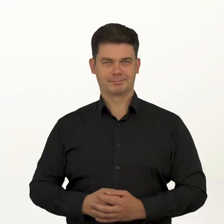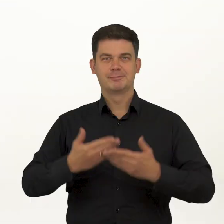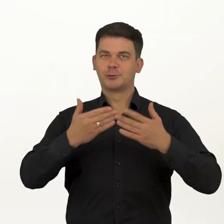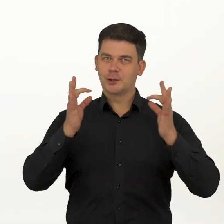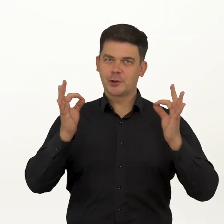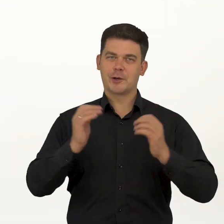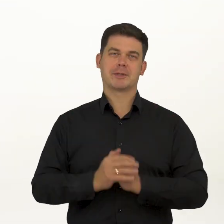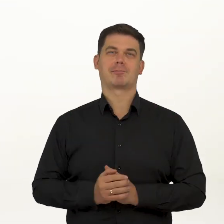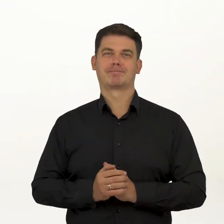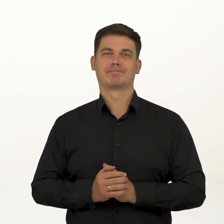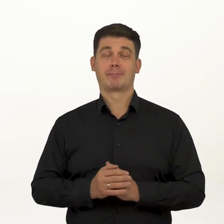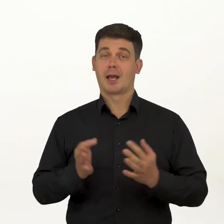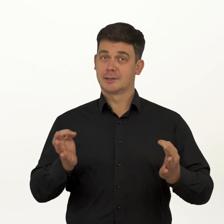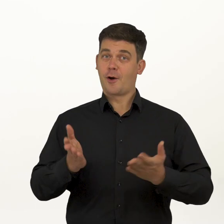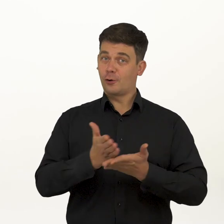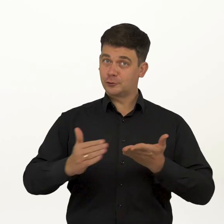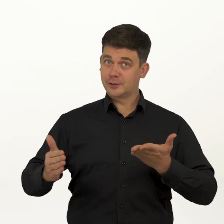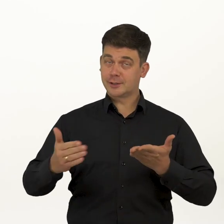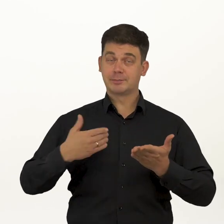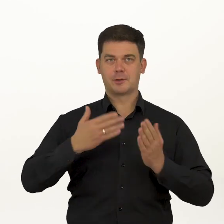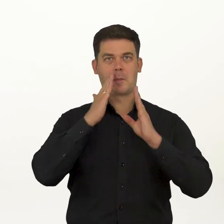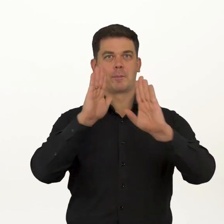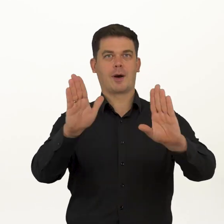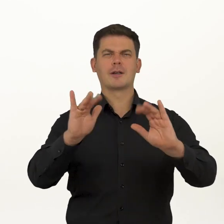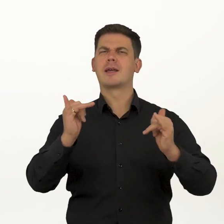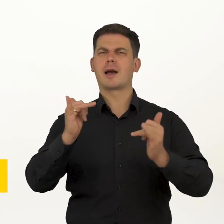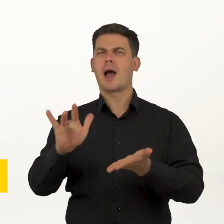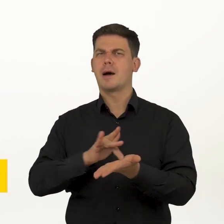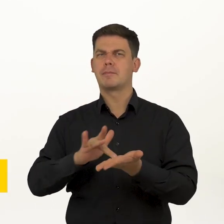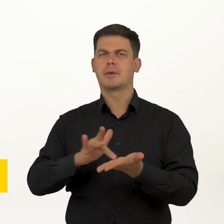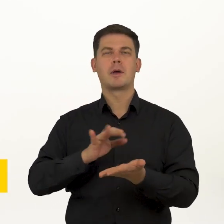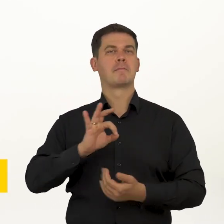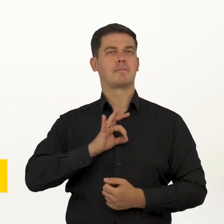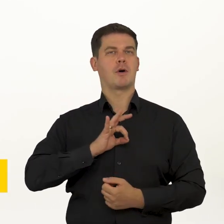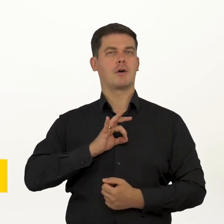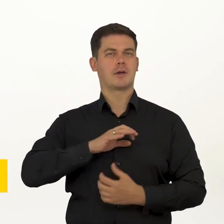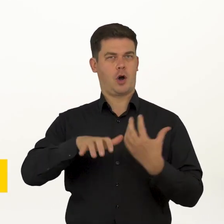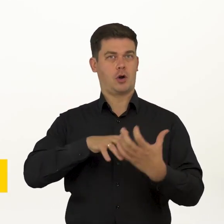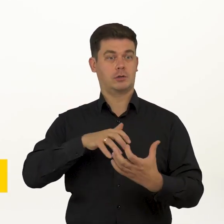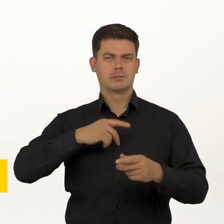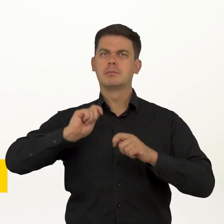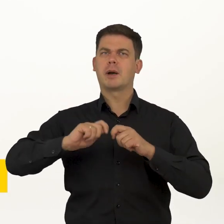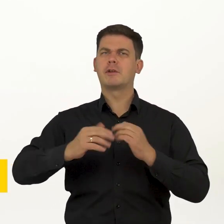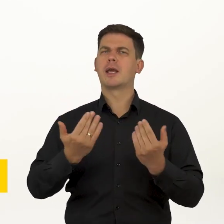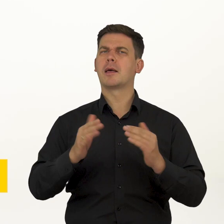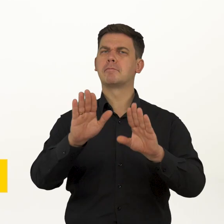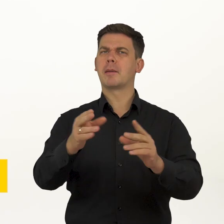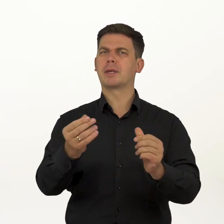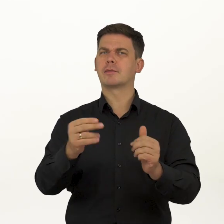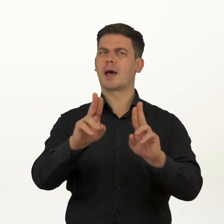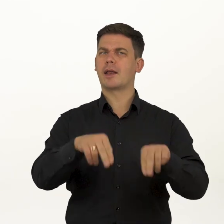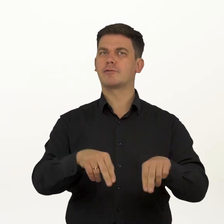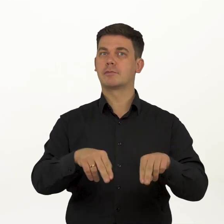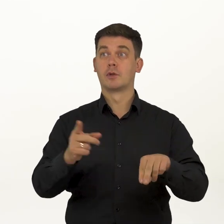Dzień dobry. W tym odcinku pokażę, jak w aplikacji Mój Orange można sprawdzić swoje środki